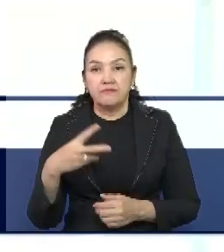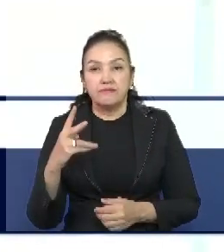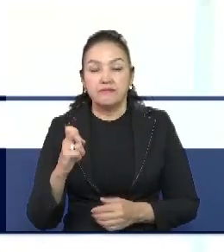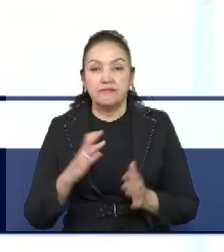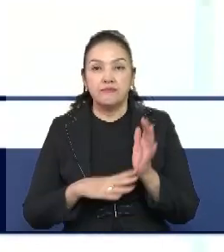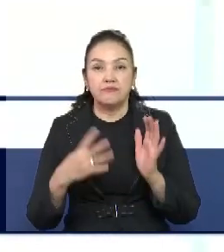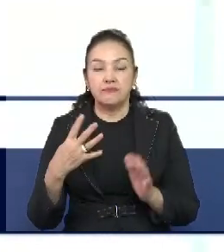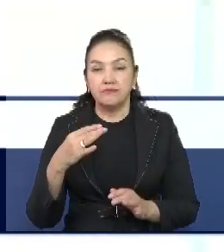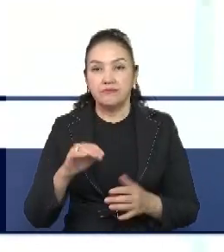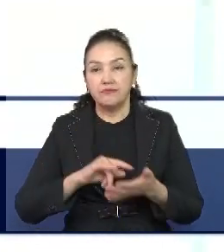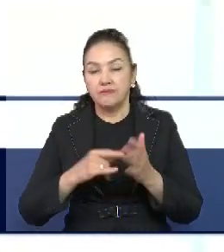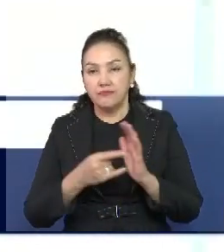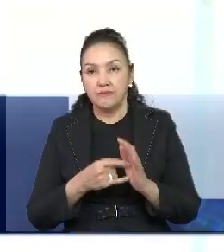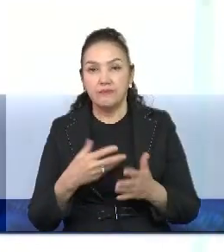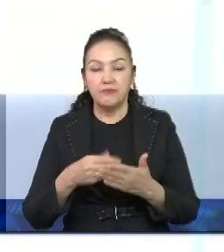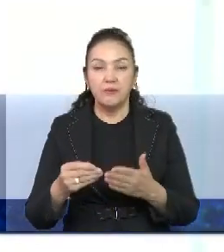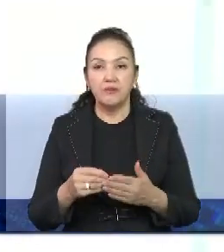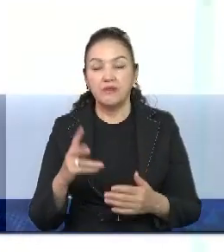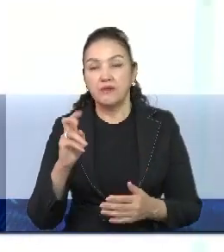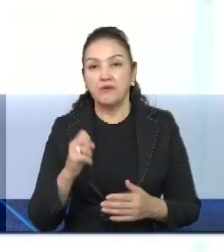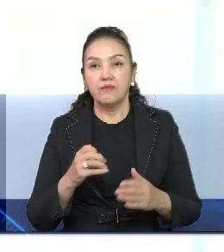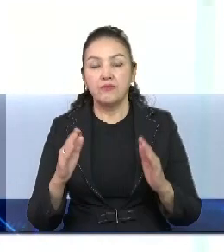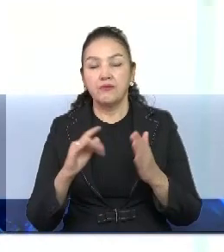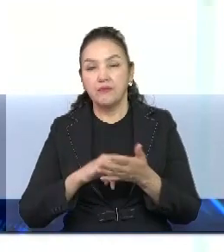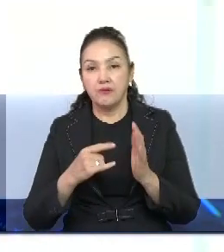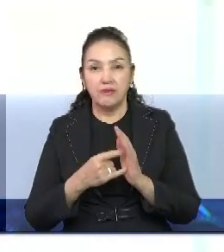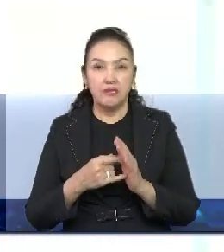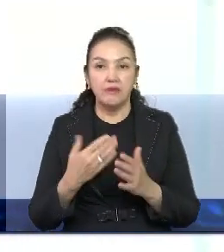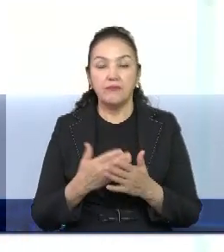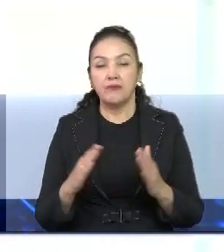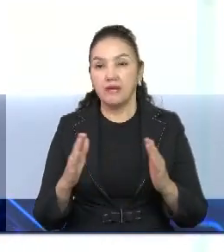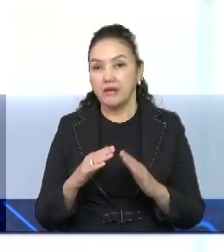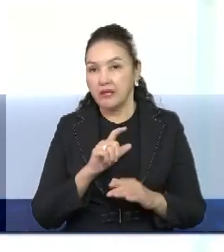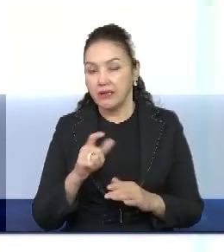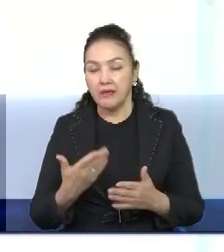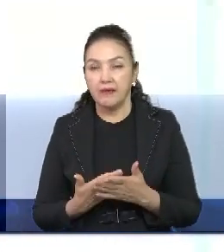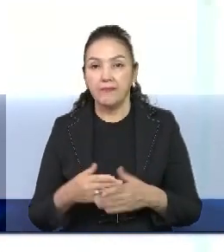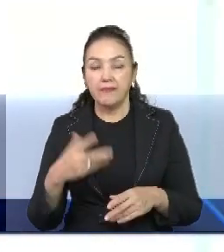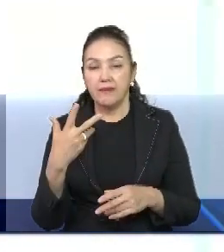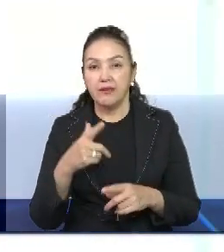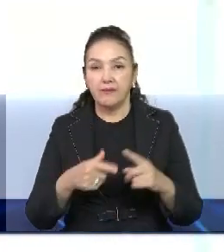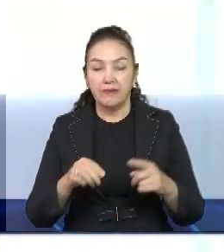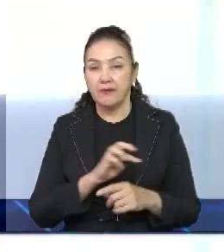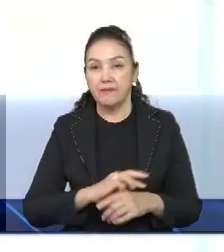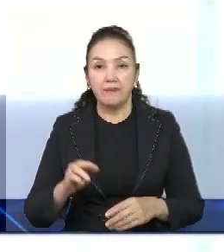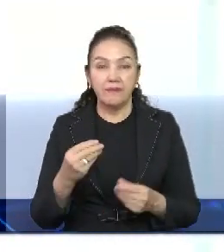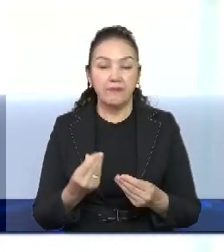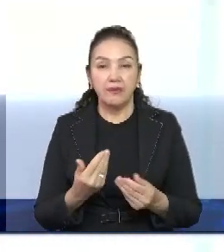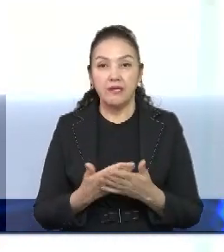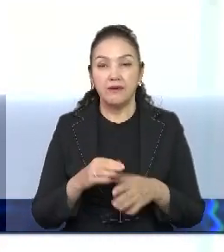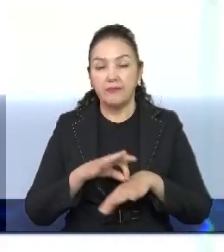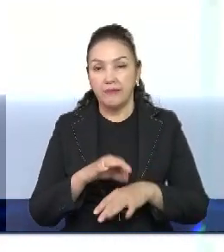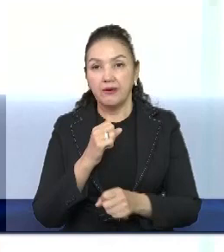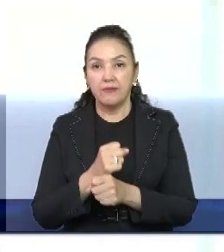2.294 квартиры на приобретение 200 квартир для социального уязвимой категории граждан выделено 3,5 млрд тенге проводится